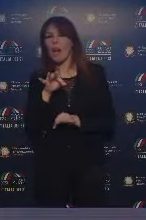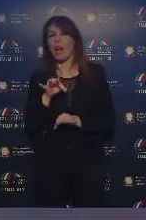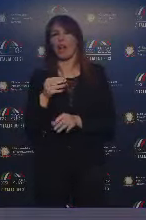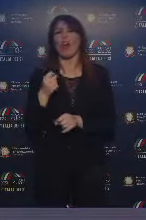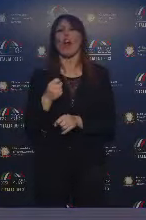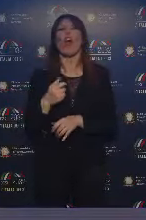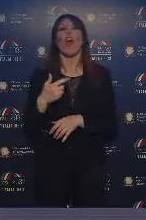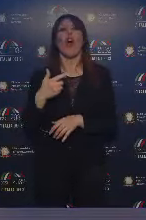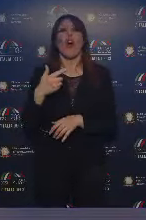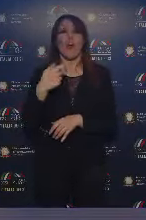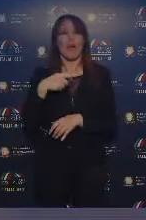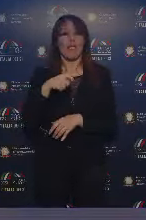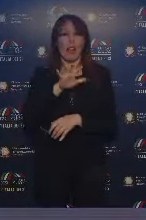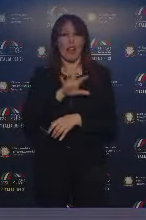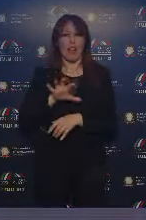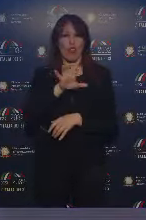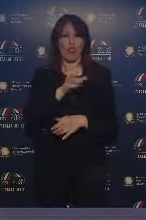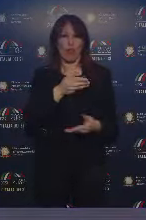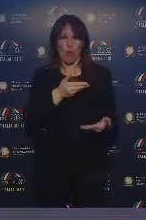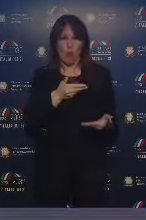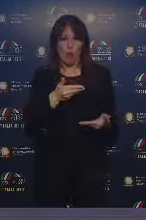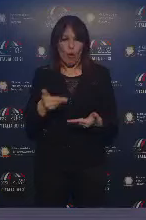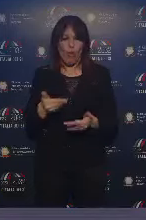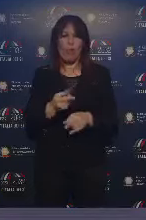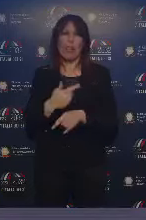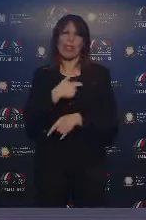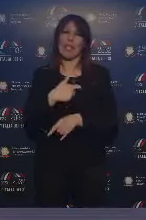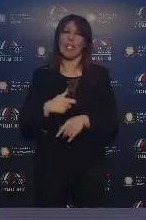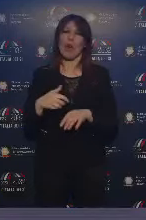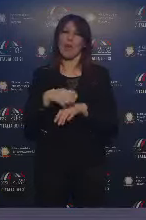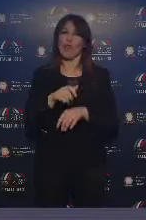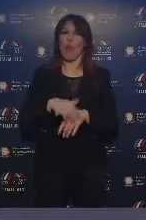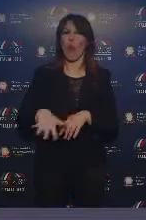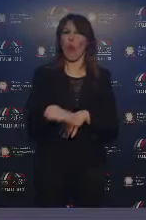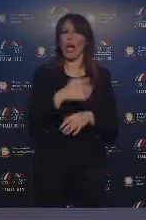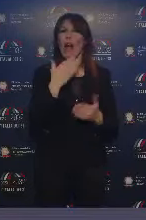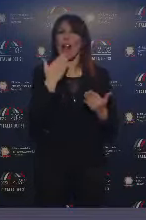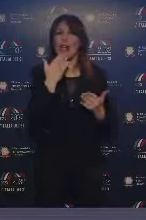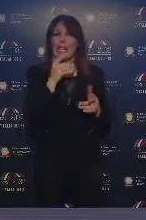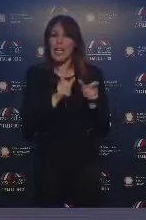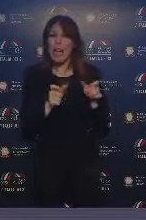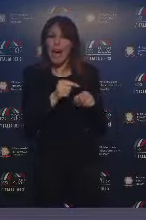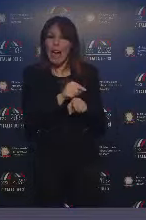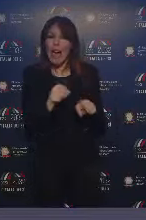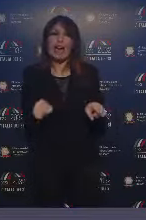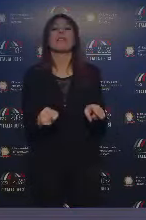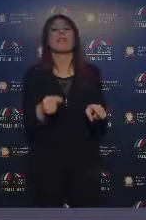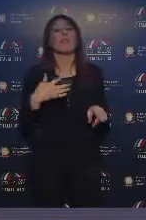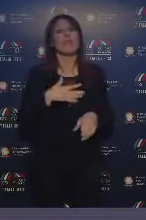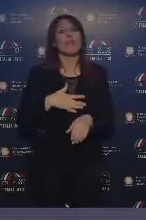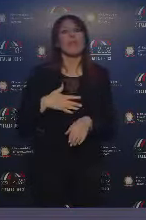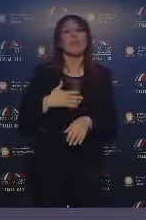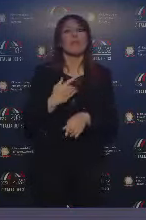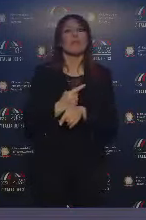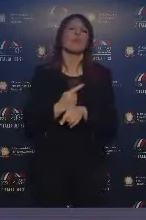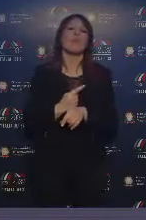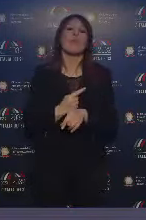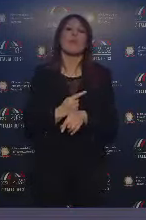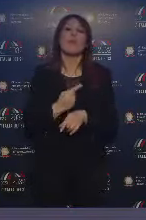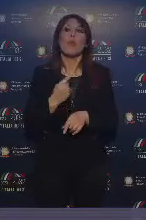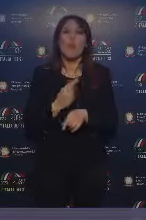governatore ringrazio il sindaco e gli amministratori locali abbiamo dovuto Ecco la soddisfazione che abbiamo dovuto chiudere a un certo